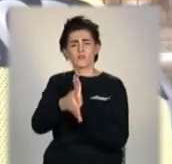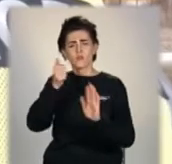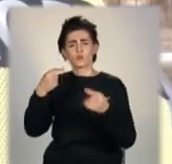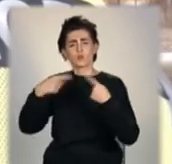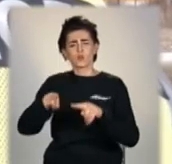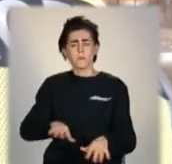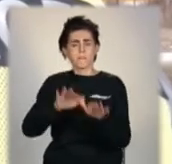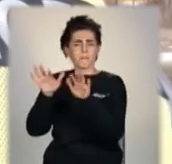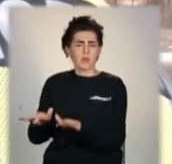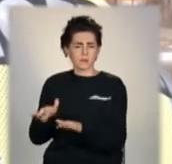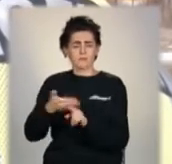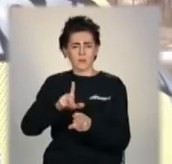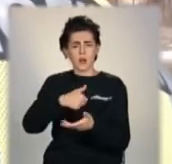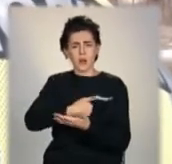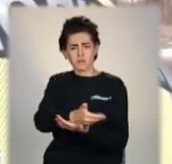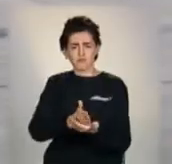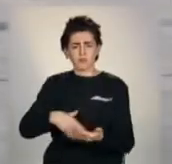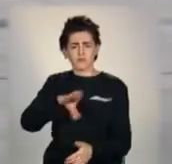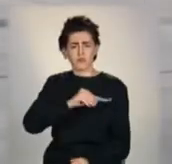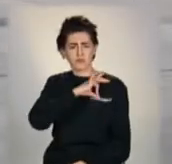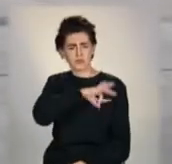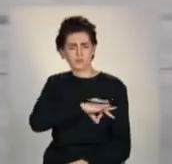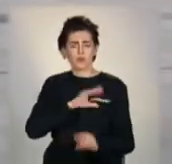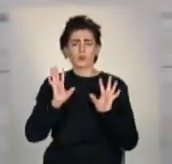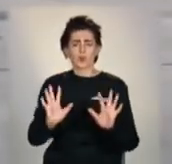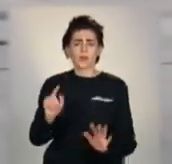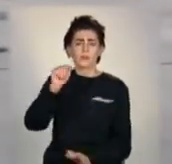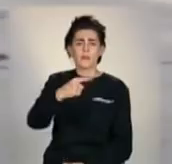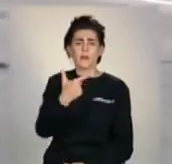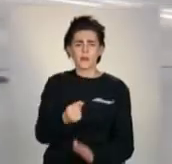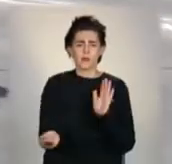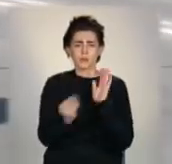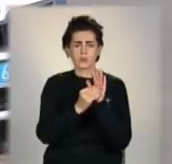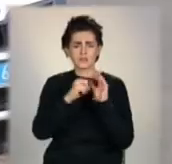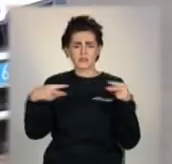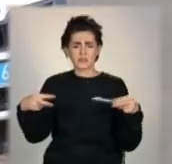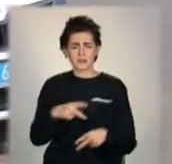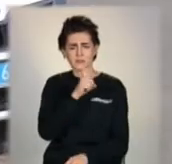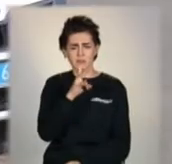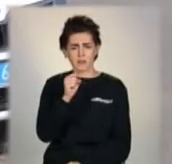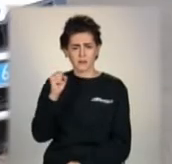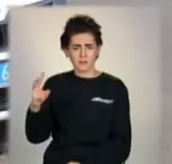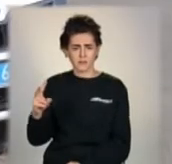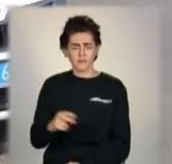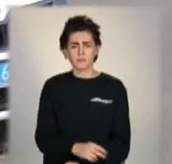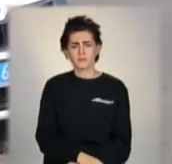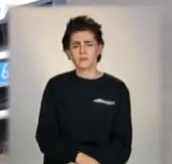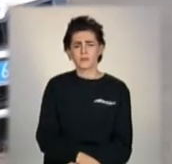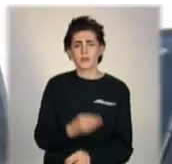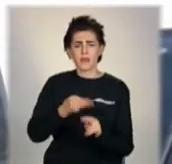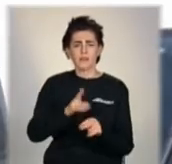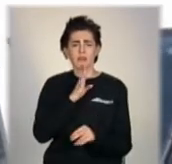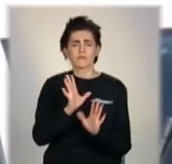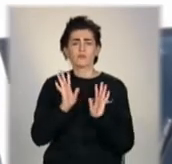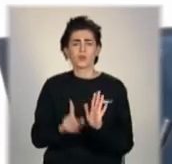інше місце. Прилади поліцейські використовують виключно там, де встановлені відповідні знаки. Світлана тільки-но взяла до рук трукам.